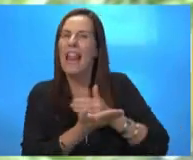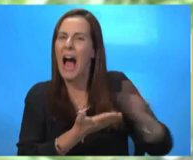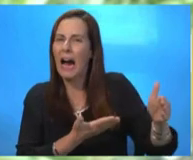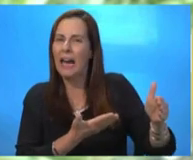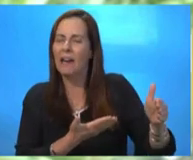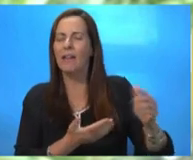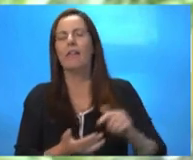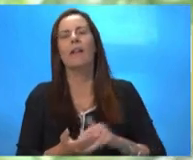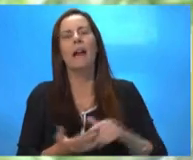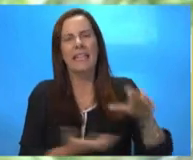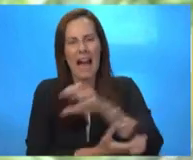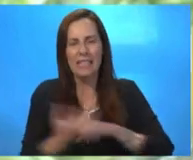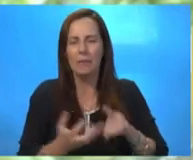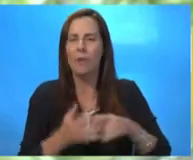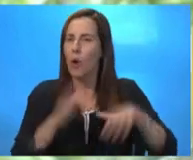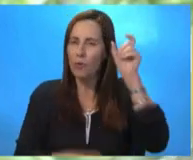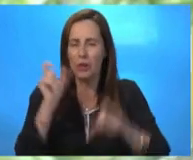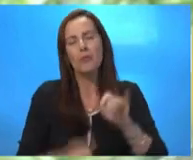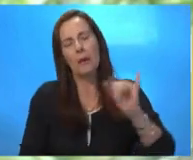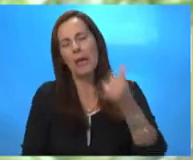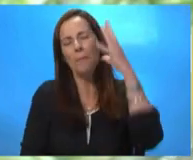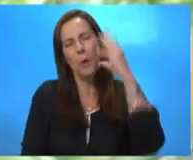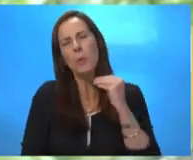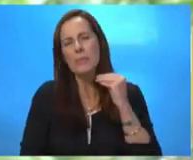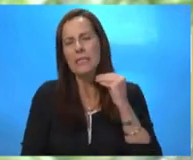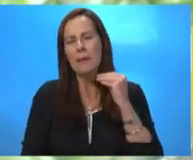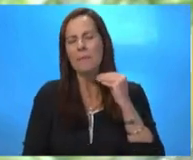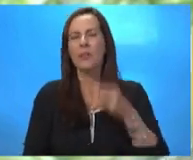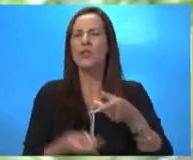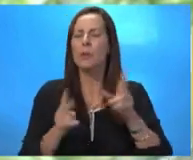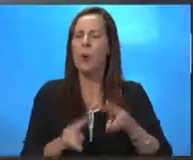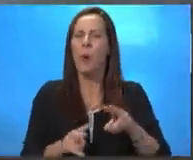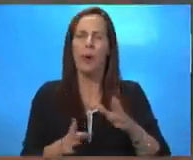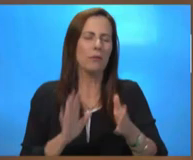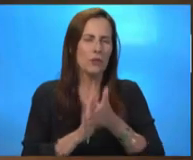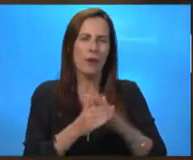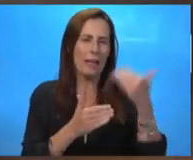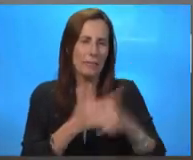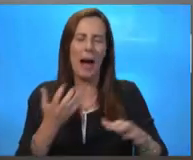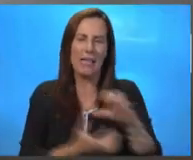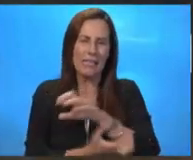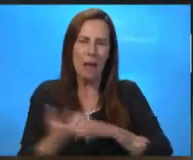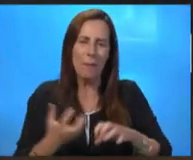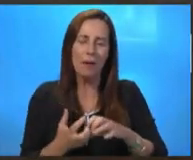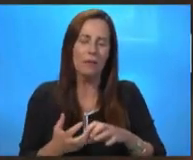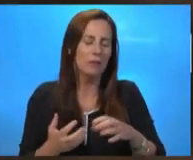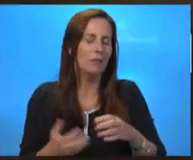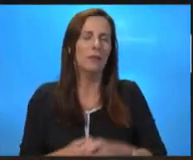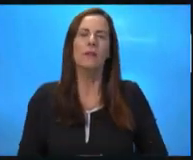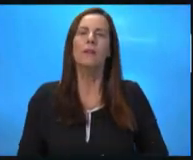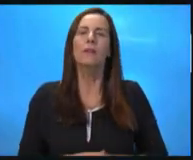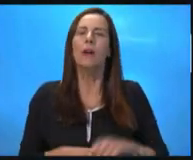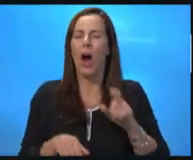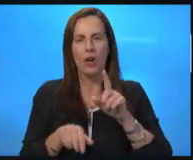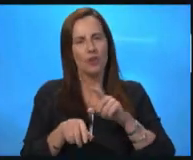הבאה, אבל צריך לומר שרוב התושבים מרוצים מאוד שהם יכולים להיות מאחורי ההסלמה הזאת כבר הערב, שהשקט